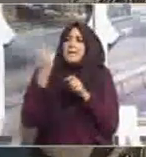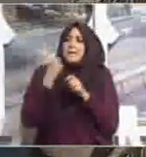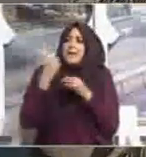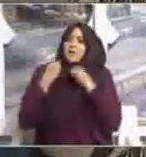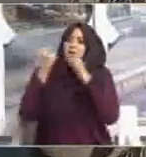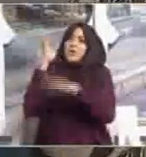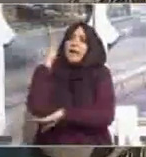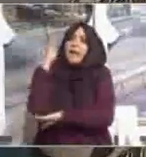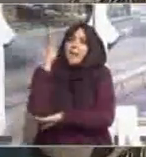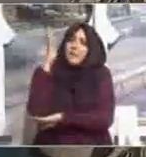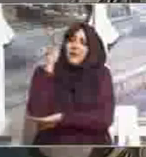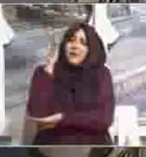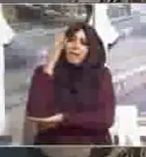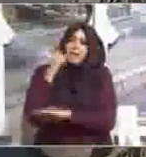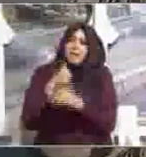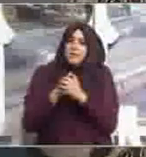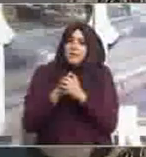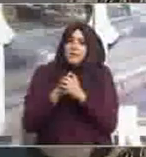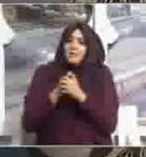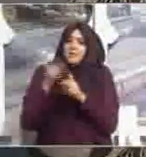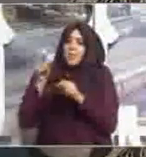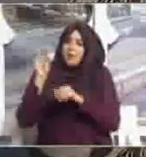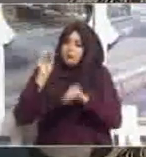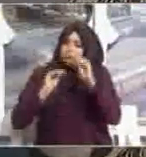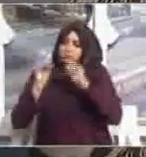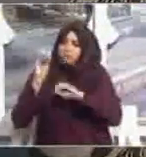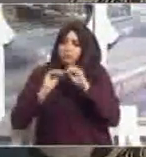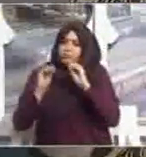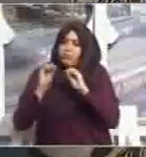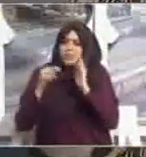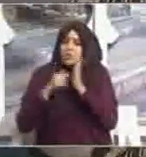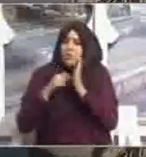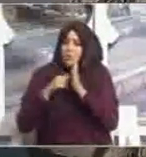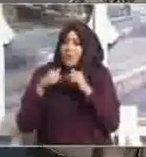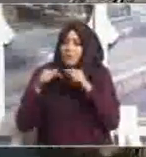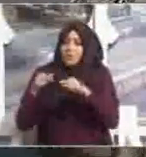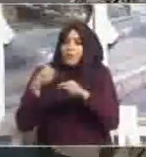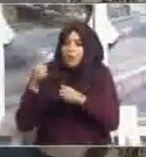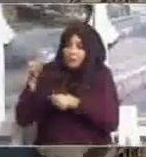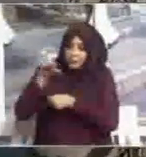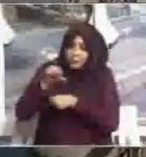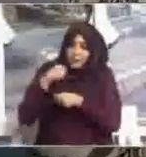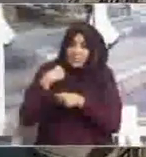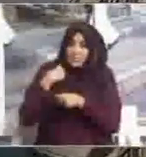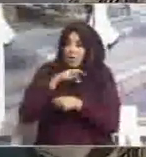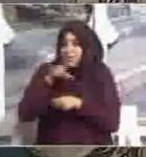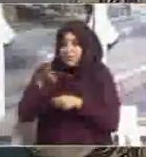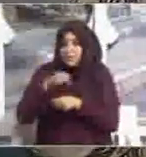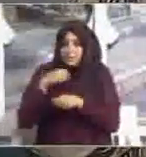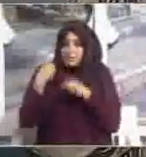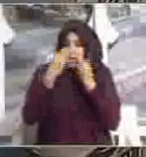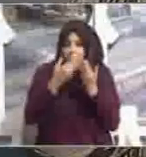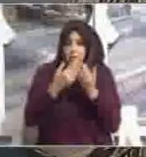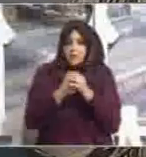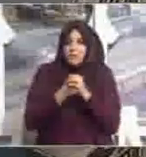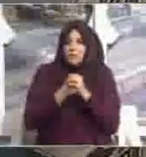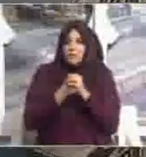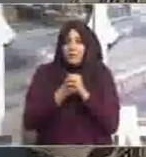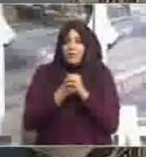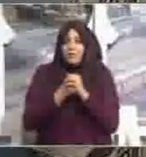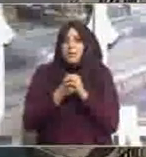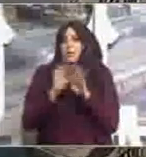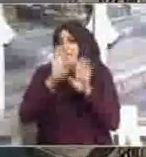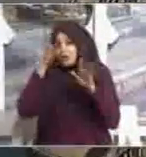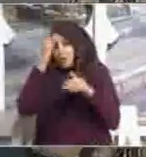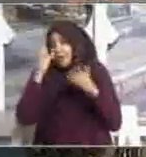اعطاك شجره نخله قال لك هاك ربيها الشجره عندك ينولي نديها كبا انت سقيتها بعد كبر جاي نديها تعطيها له، قالوا ما فهم